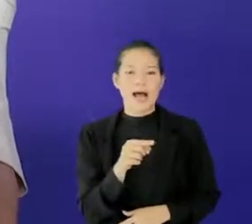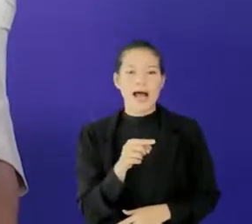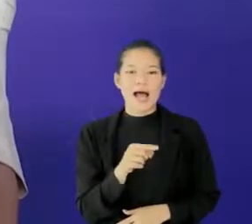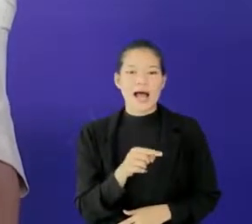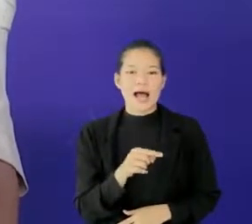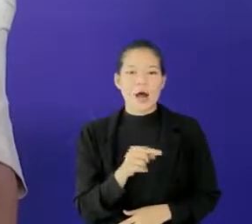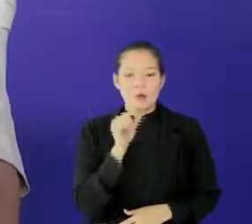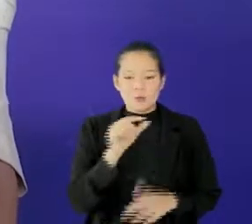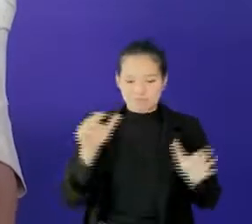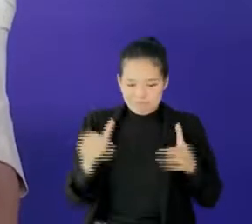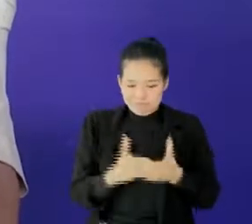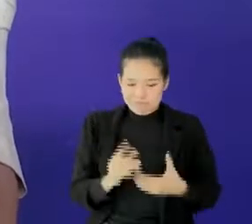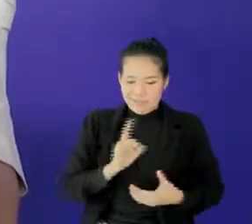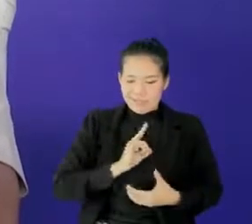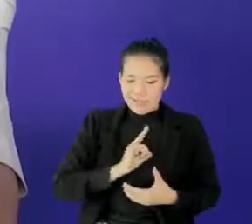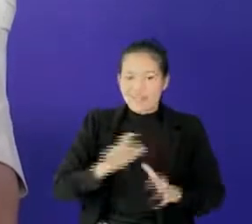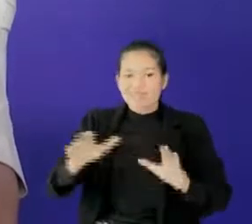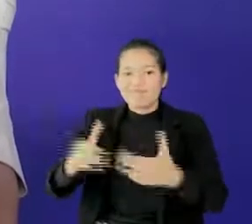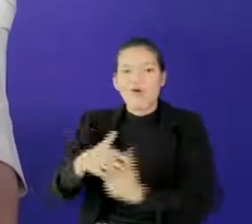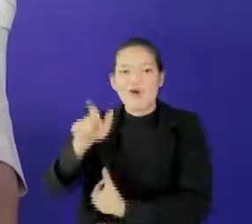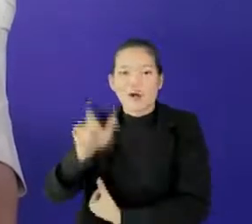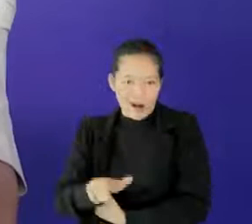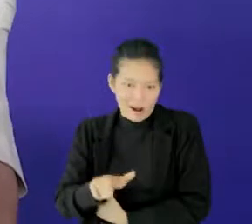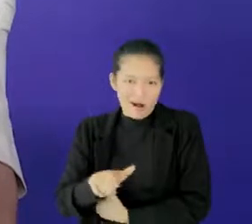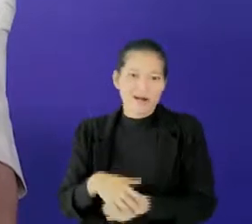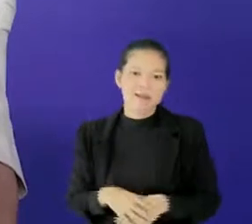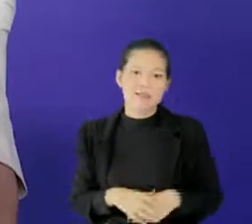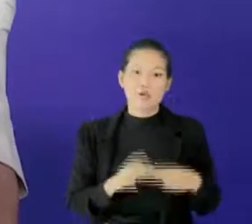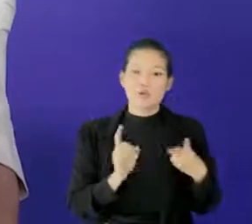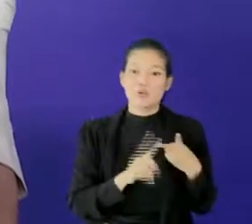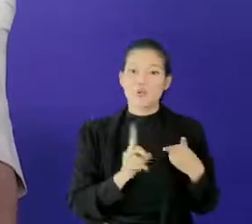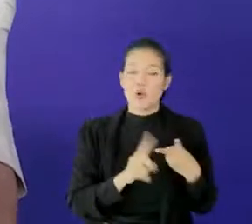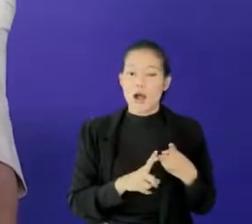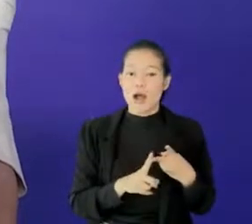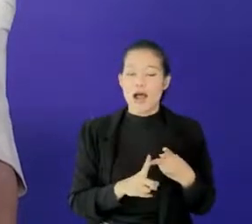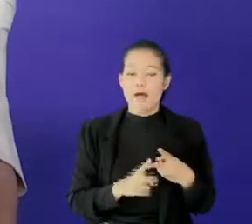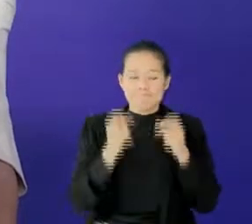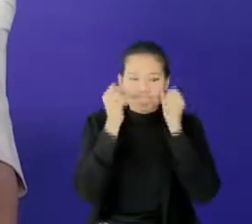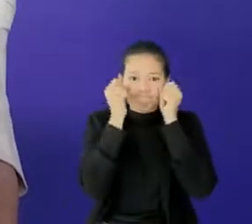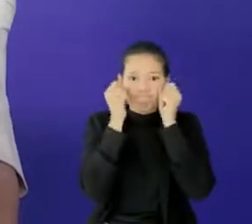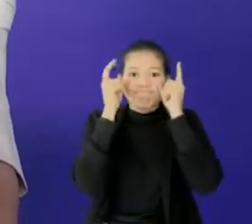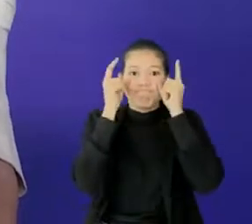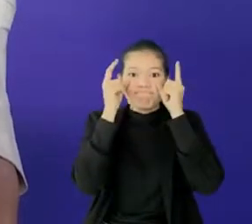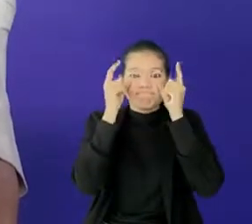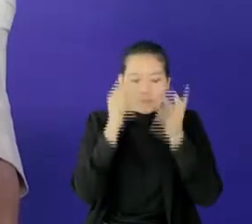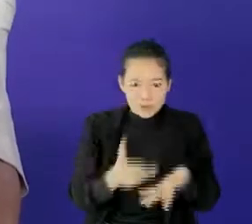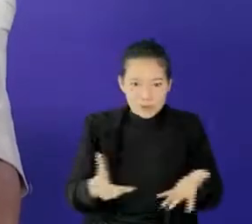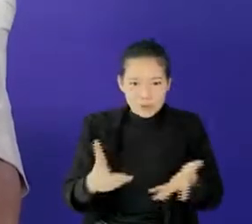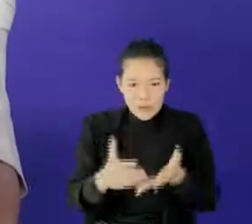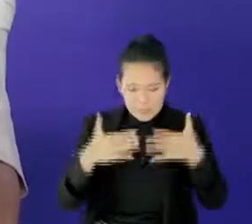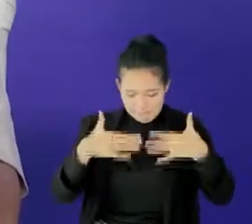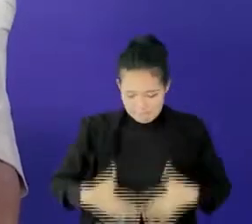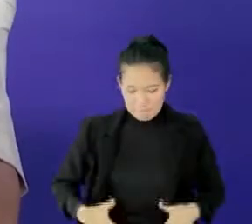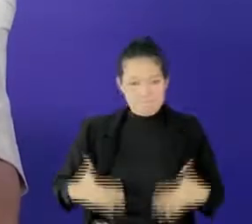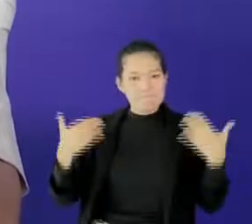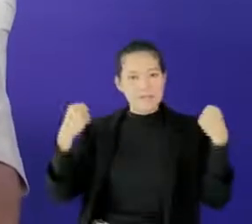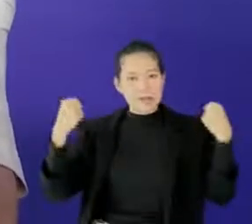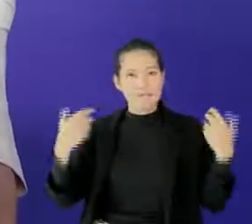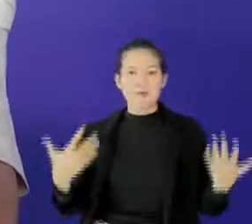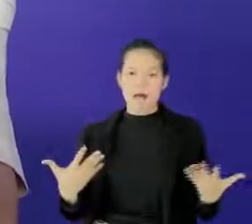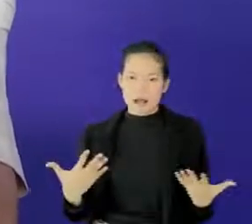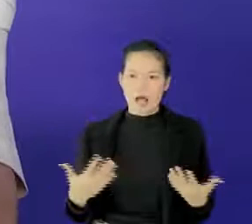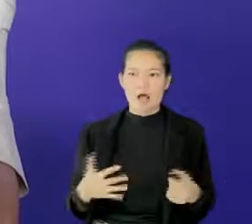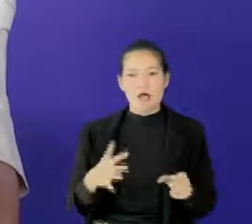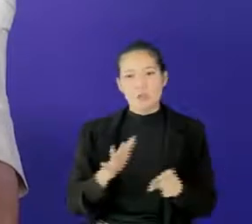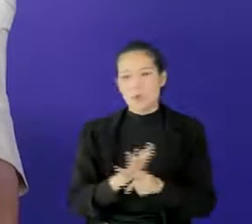kita, menjaga diri sendiri dan orang lain. Lalu yang kedua, terus aware dengan kondisi kesehatan tubuh.